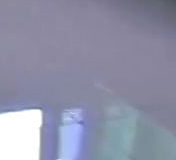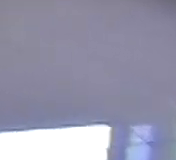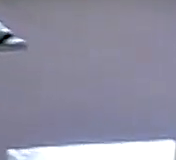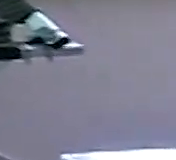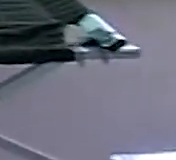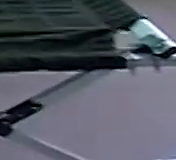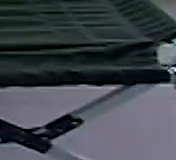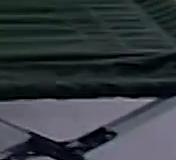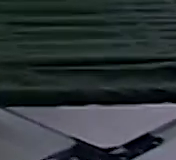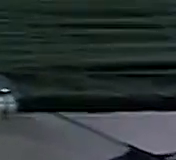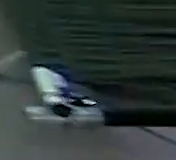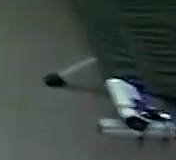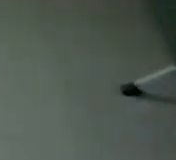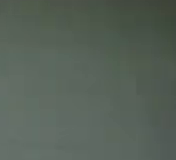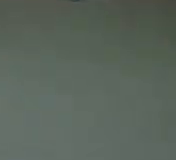terima dari